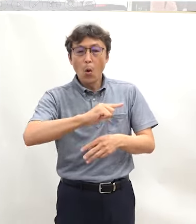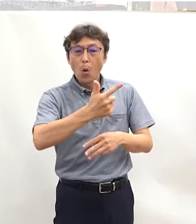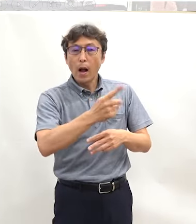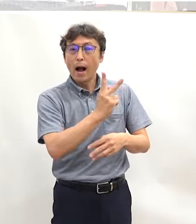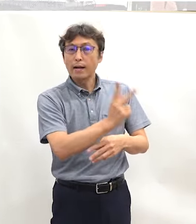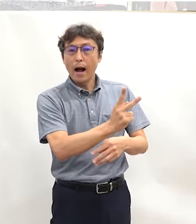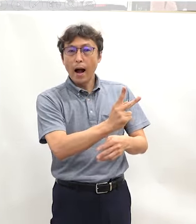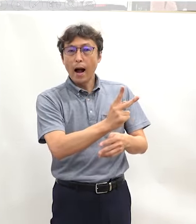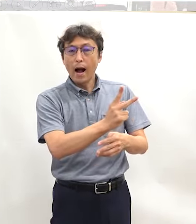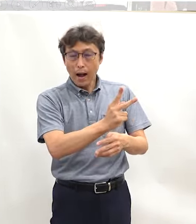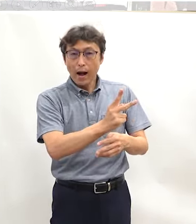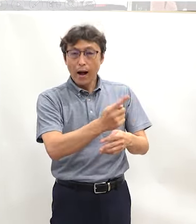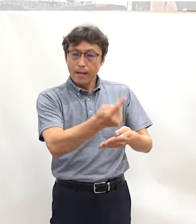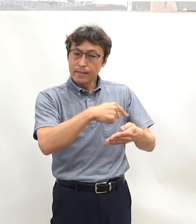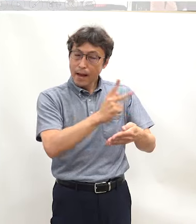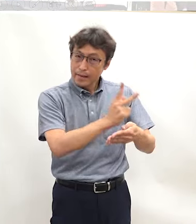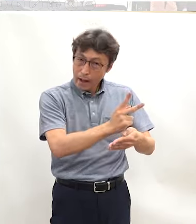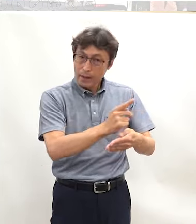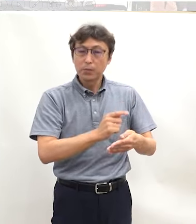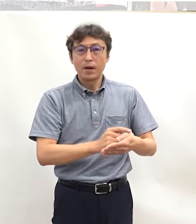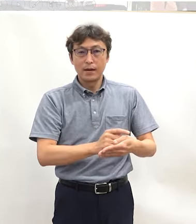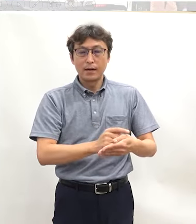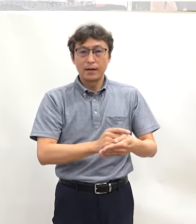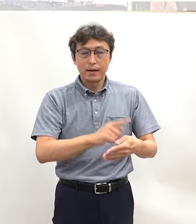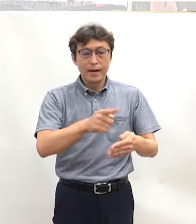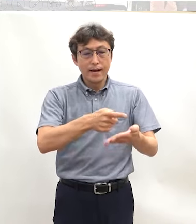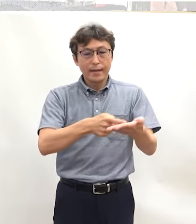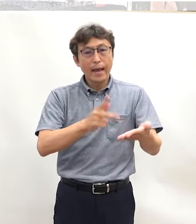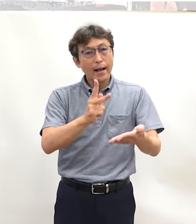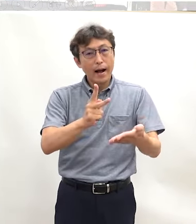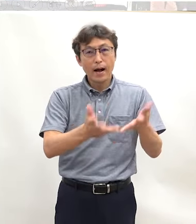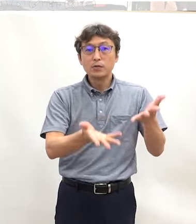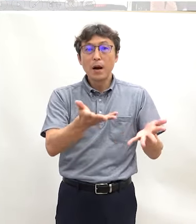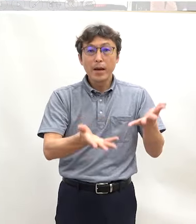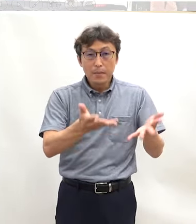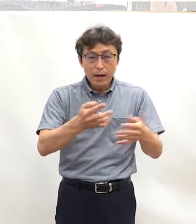っています。これは他の内科とか外科に比べると、